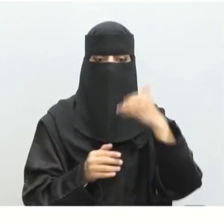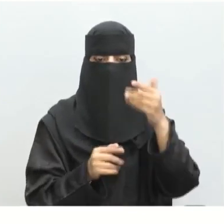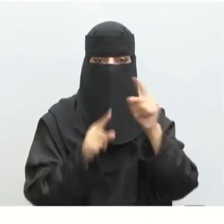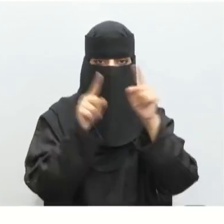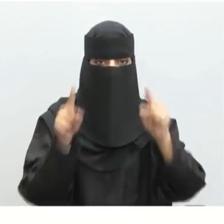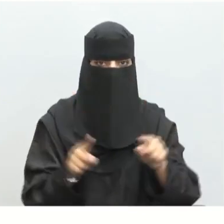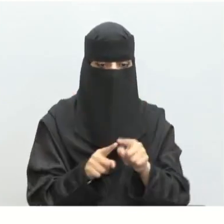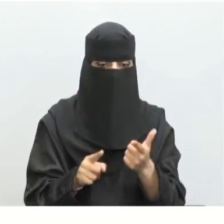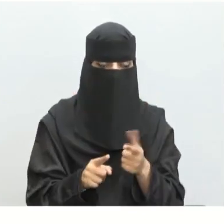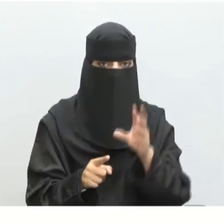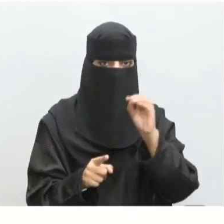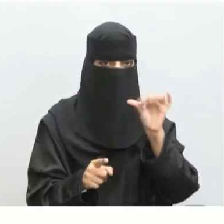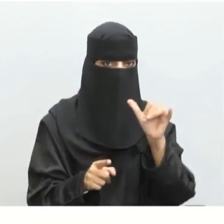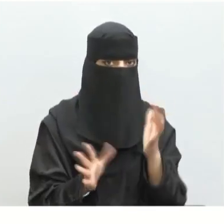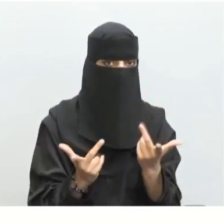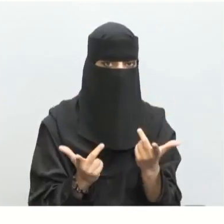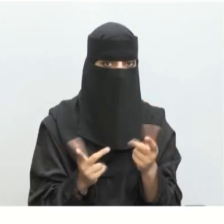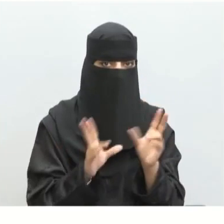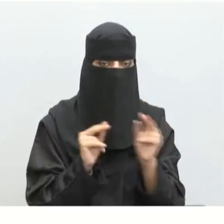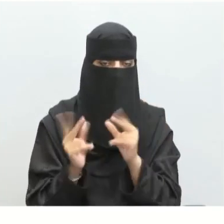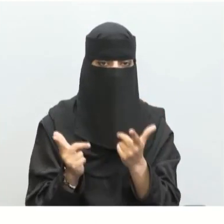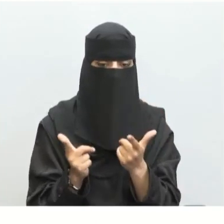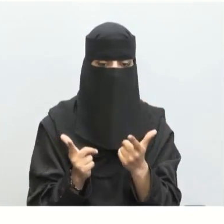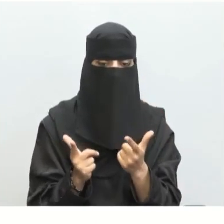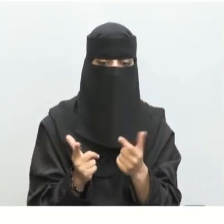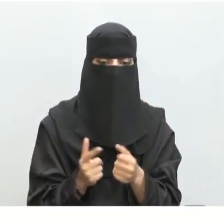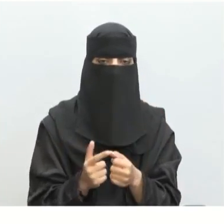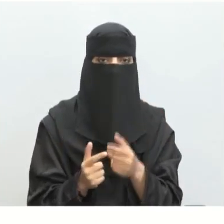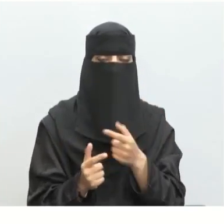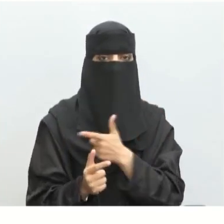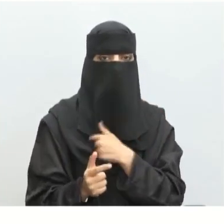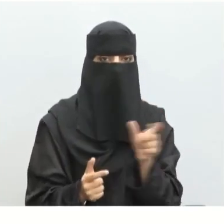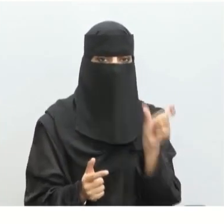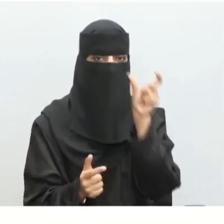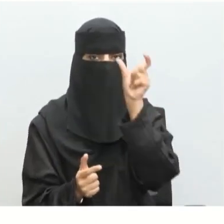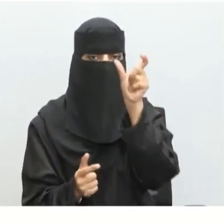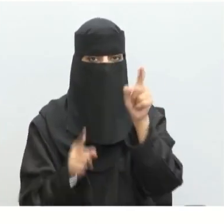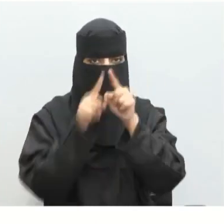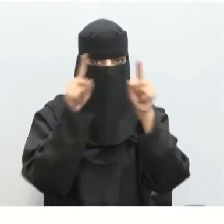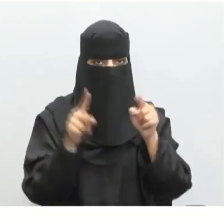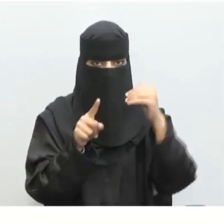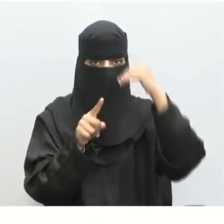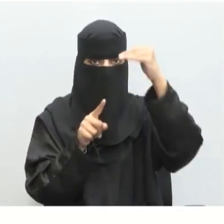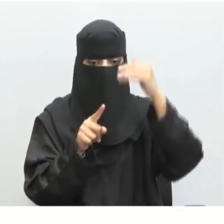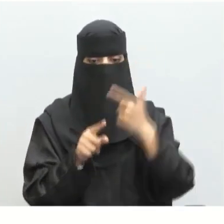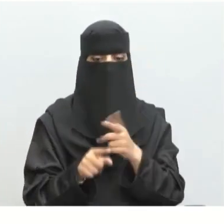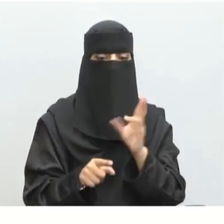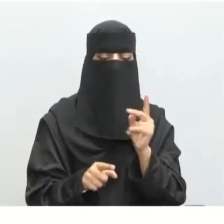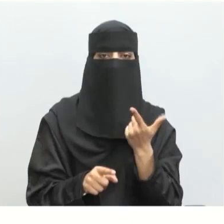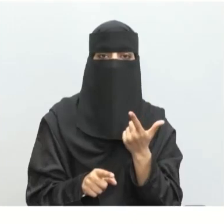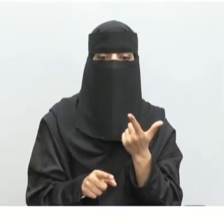الخارجيه هي احسنتم اسم الخريطه وايضا